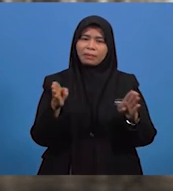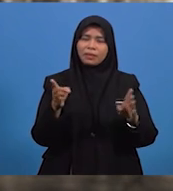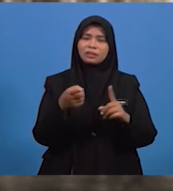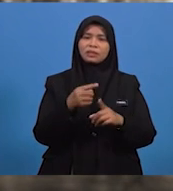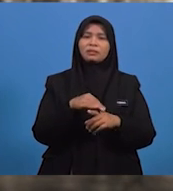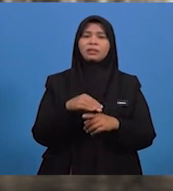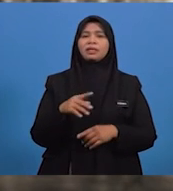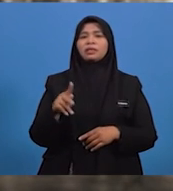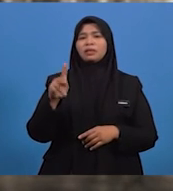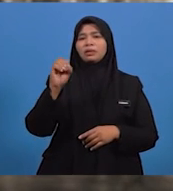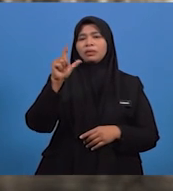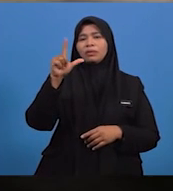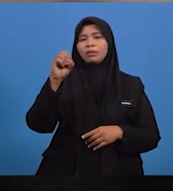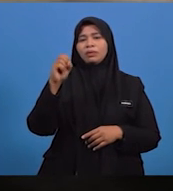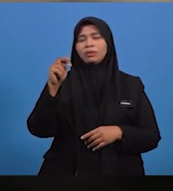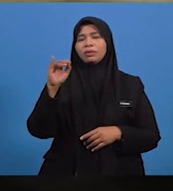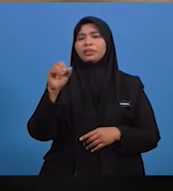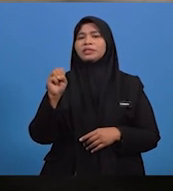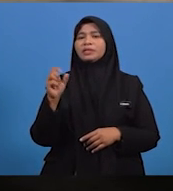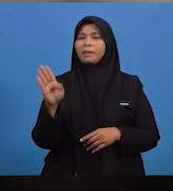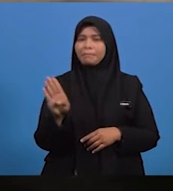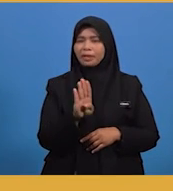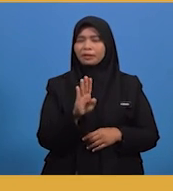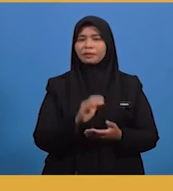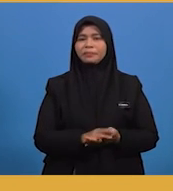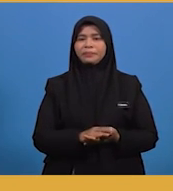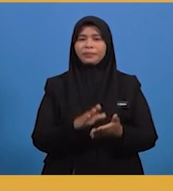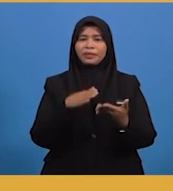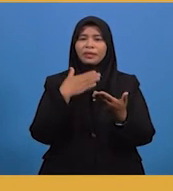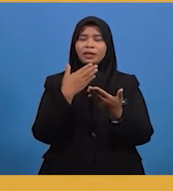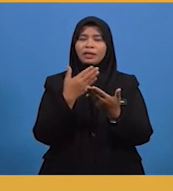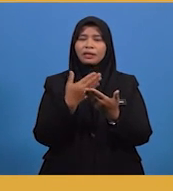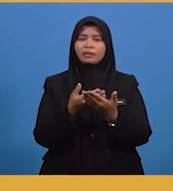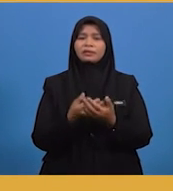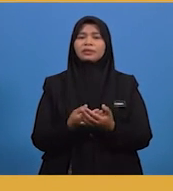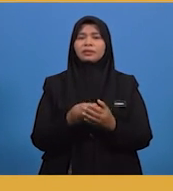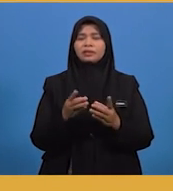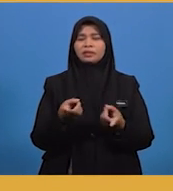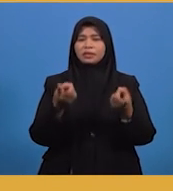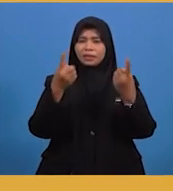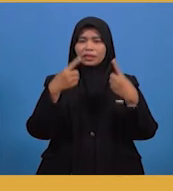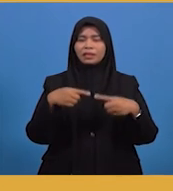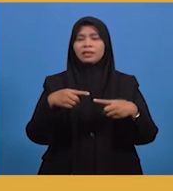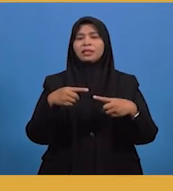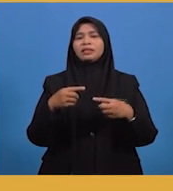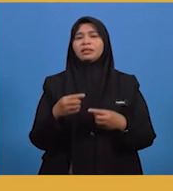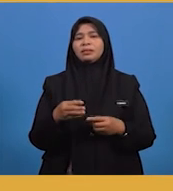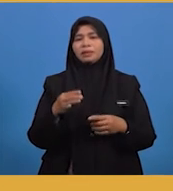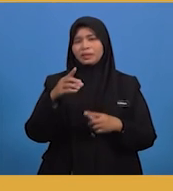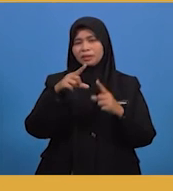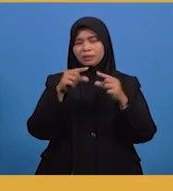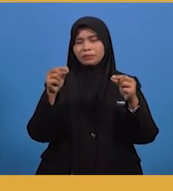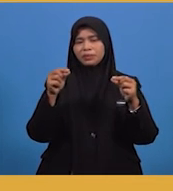dari kolonis Barat. Baiklah, seterusnya kita lihat bagaimana